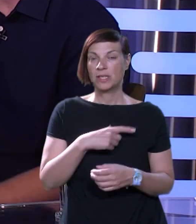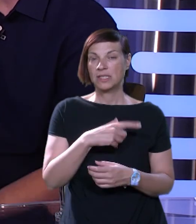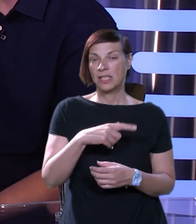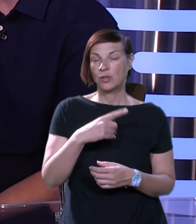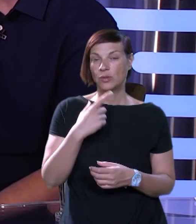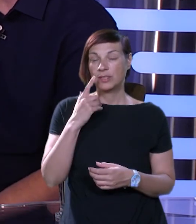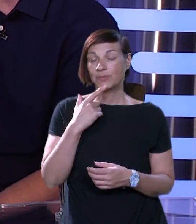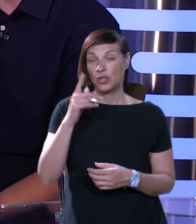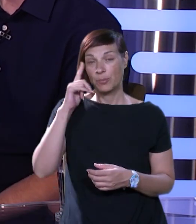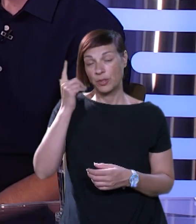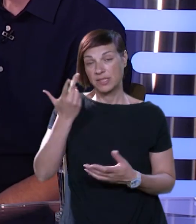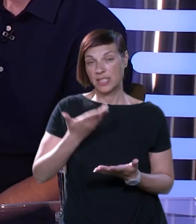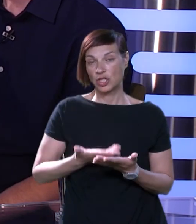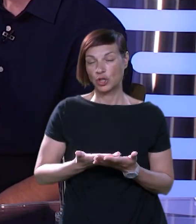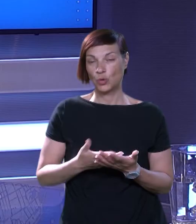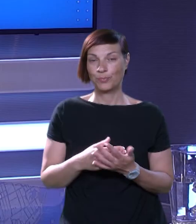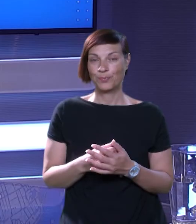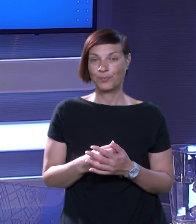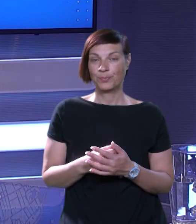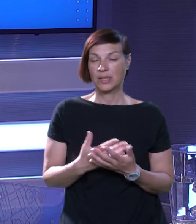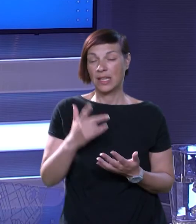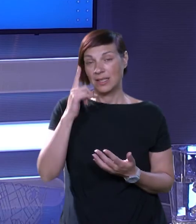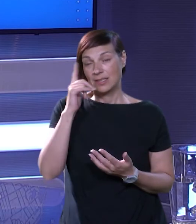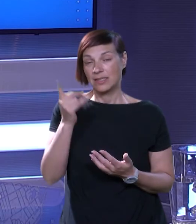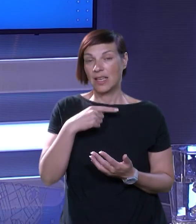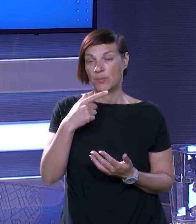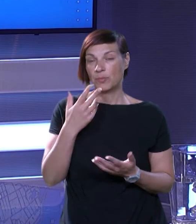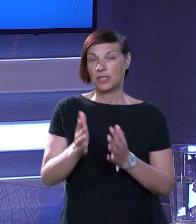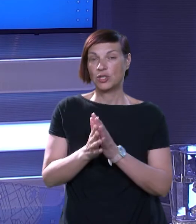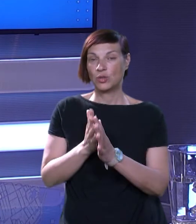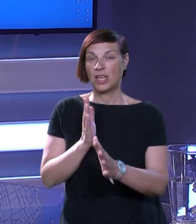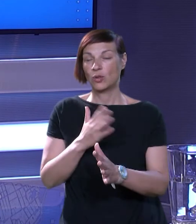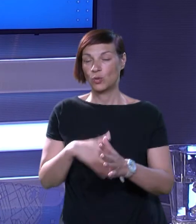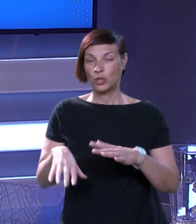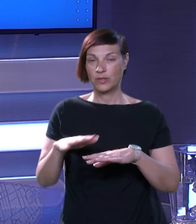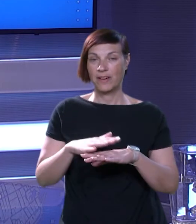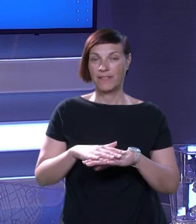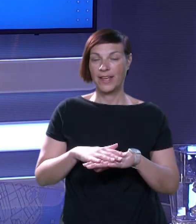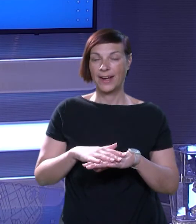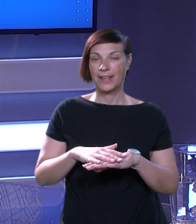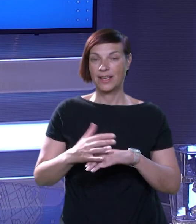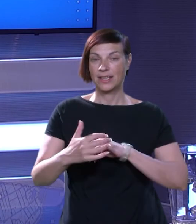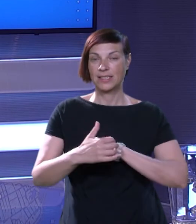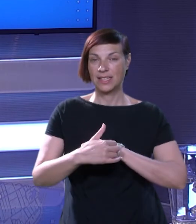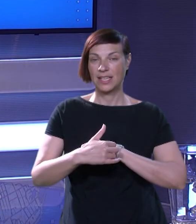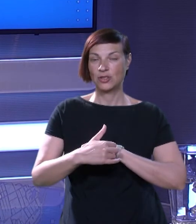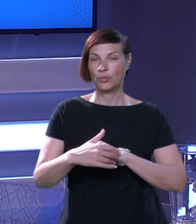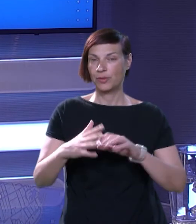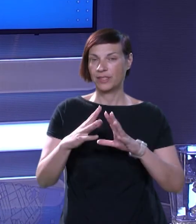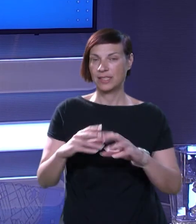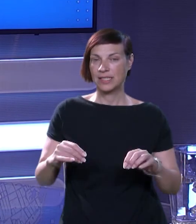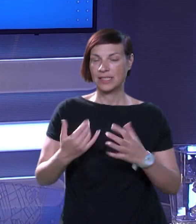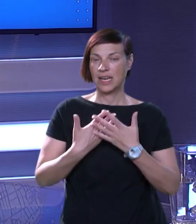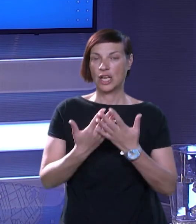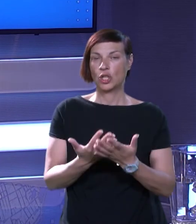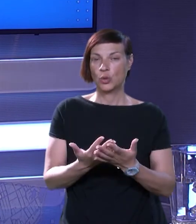bilo ljudi koje poznaješ tu? Pa znaš šta, mislim, znamo tu priču da je gužva velika i da je Dubrovnik devastiran